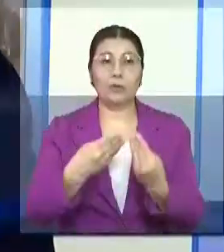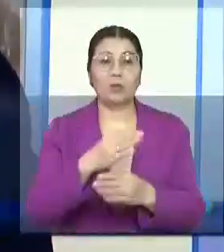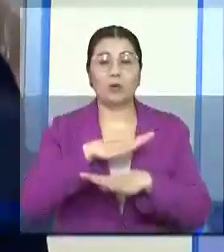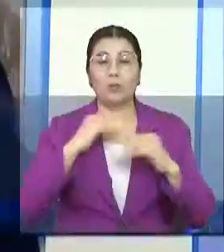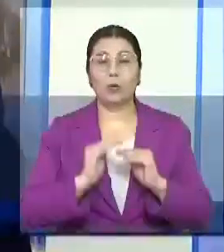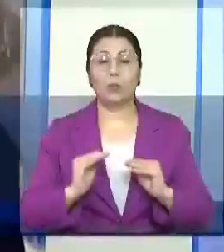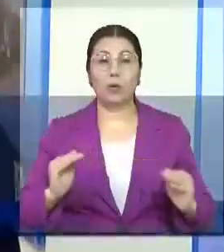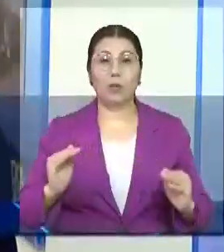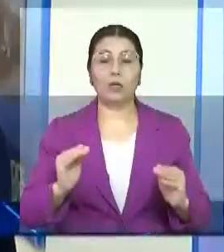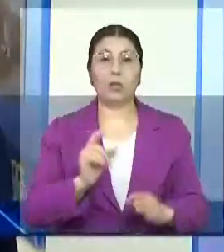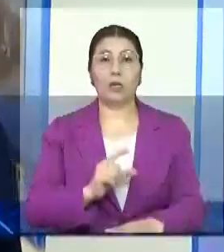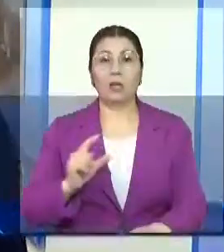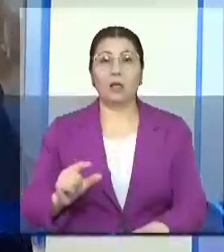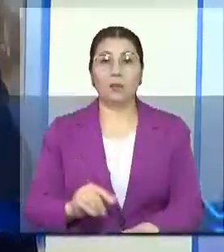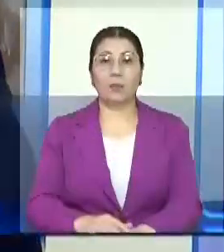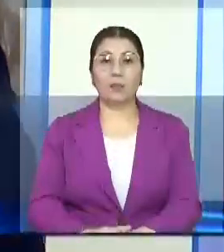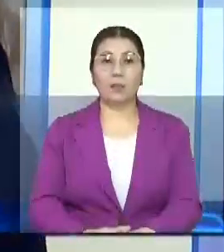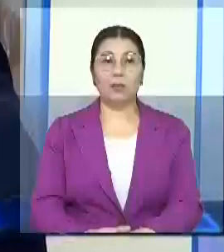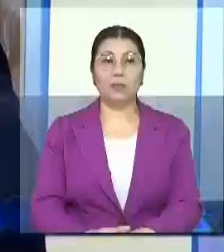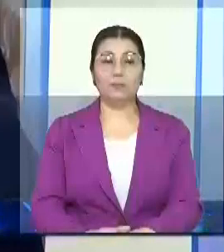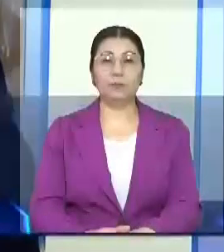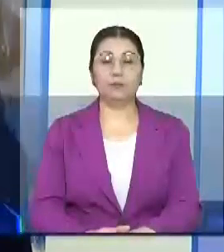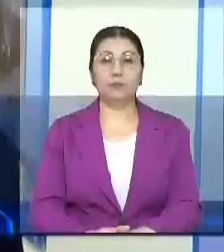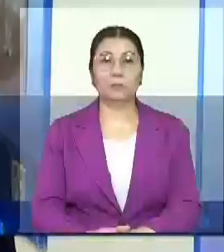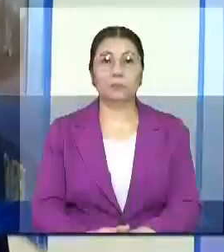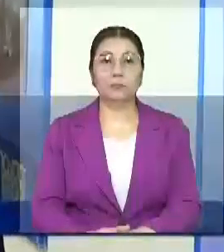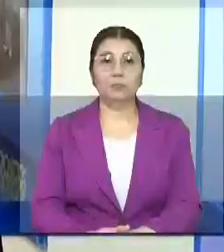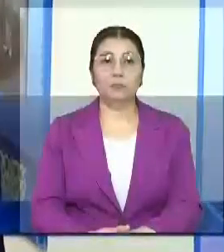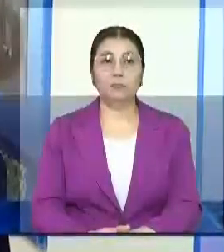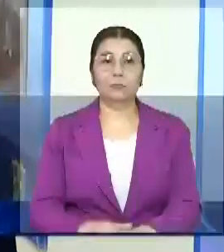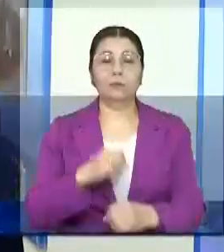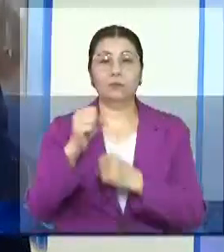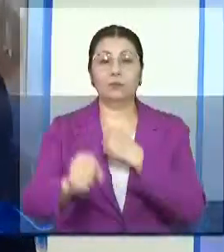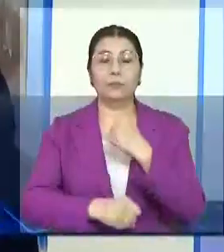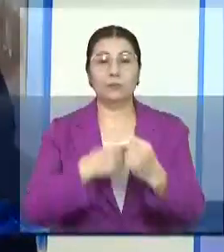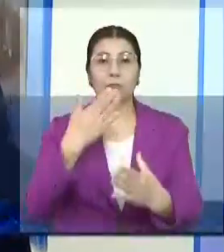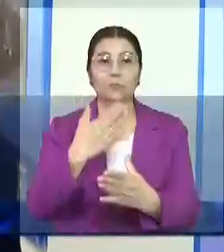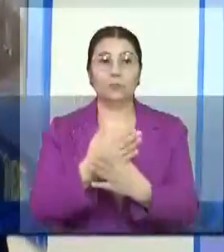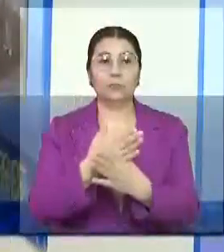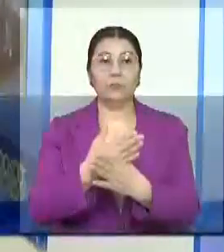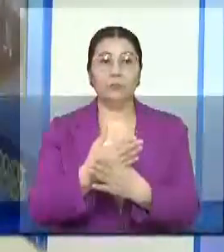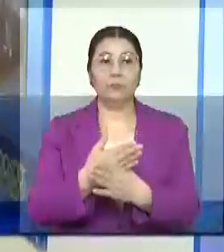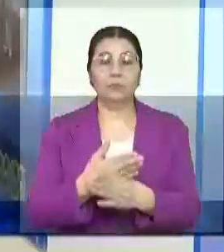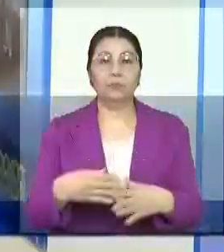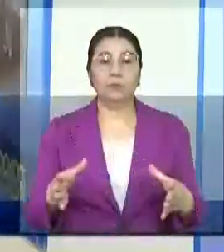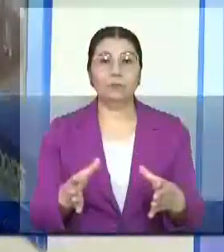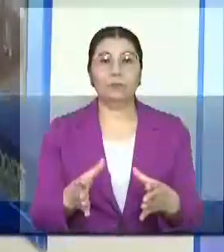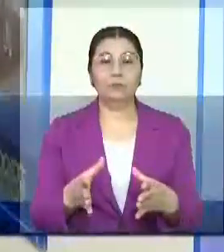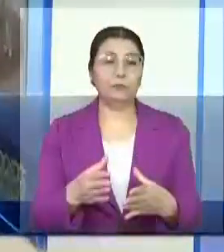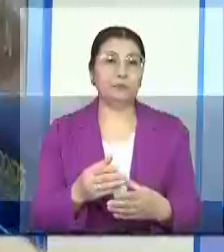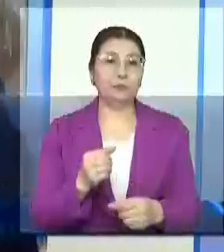балалы неғұрлым болса зардап шеккен азаматтарға материалдық көмек ретінде мынау тұрмыстық техника алу